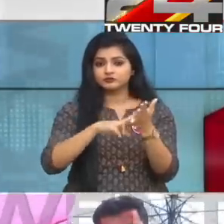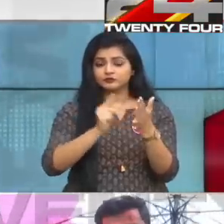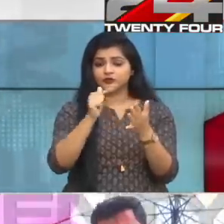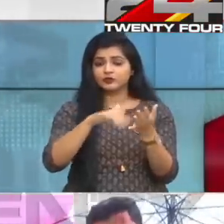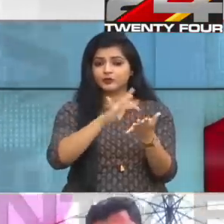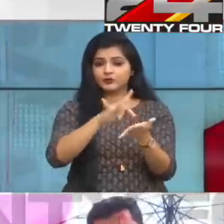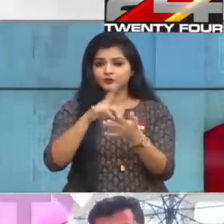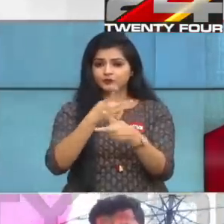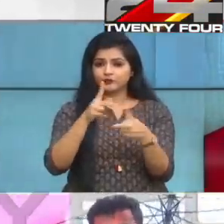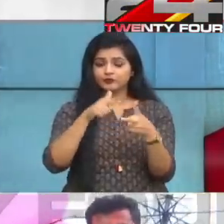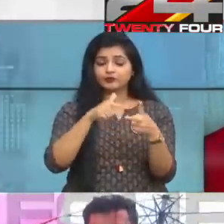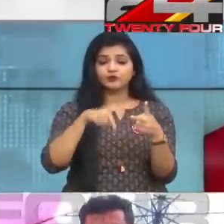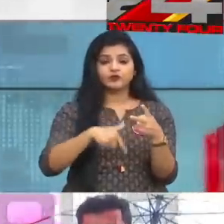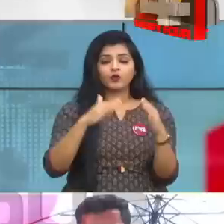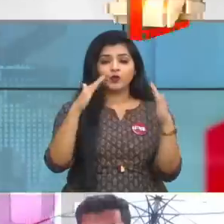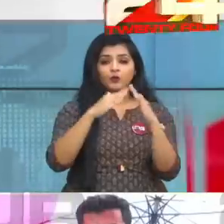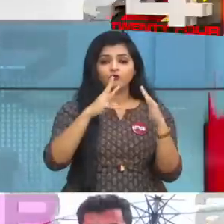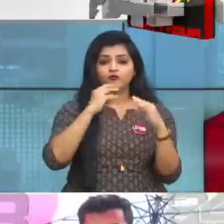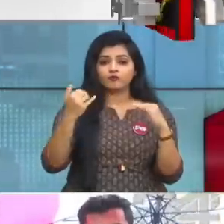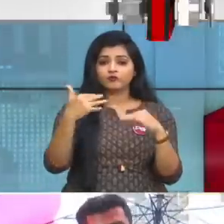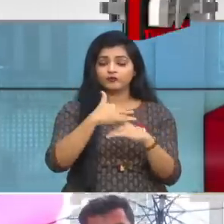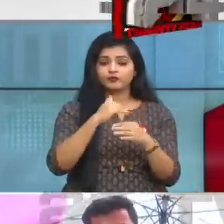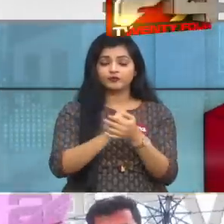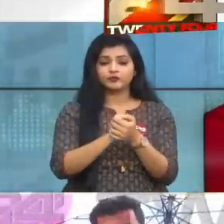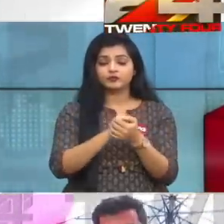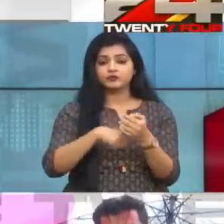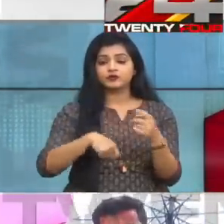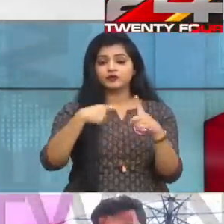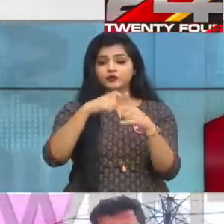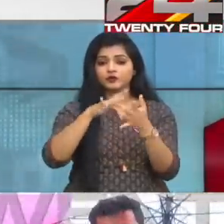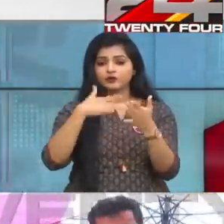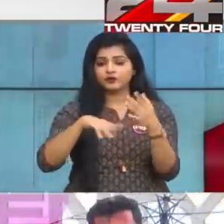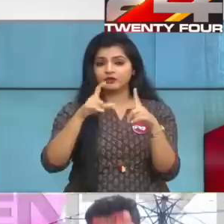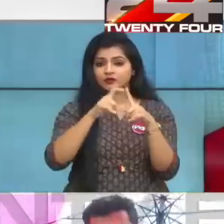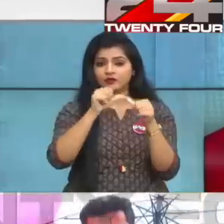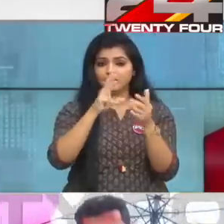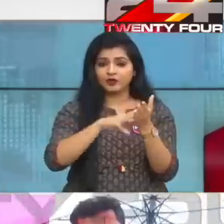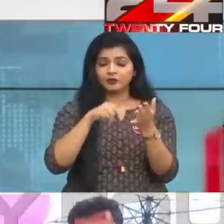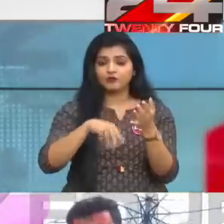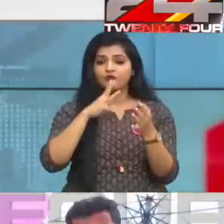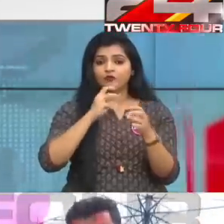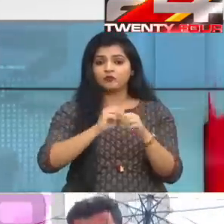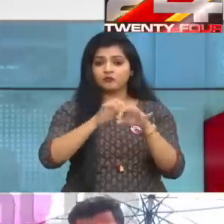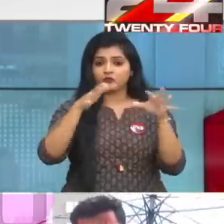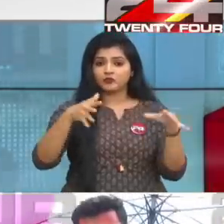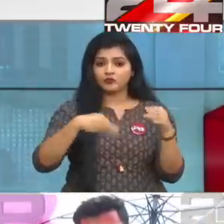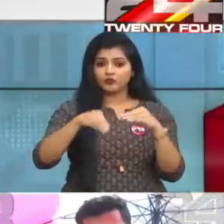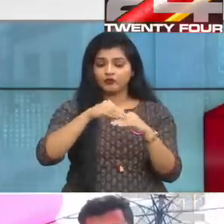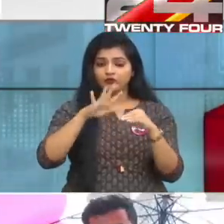കയറിയിട്ടുണ്ട്. ഒപ്പം കീഴല്ലൂരിലെ ചെക്ക് ഡാം കരകവിഞ്ഞ് ഒഴുകുകയാണ്. കീഴല്ലൂർ വേങ്ങാട് ഭാഗത്തു നിന്ന് 20 കുടുംബങ്ങളെ